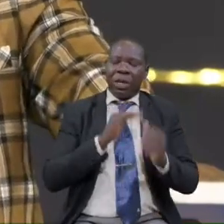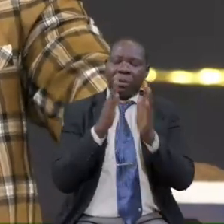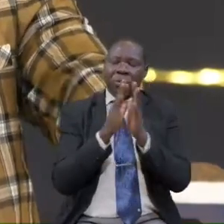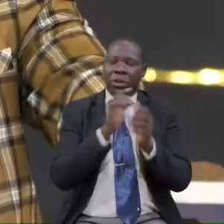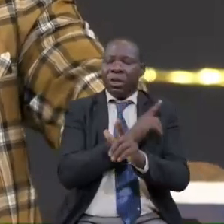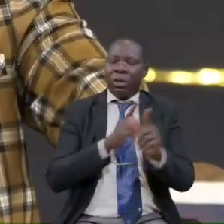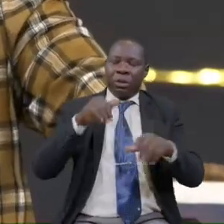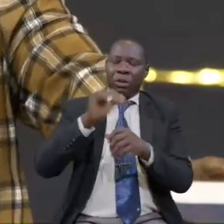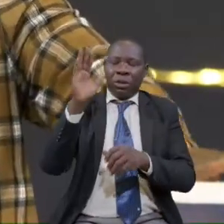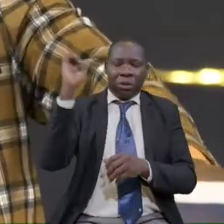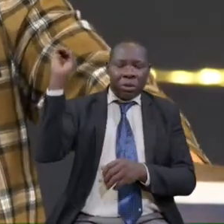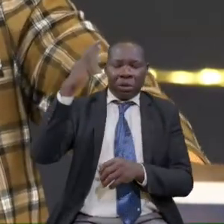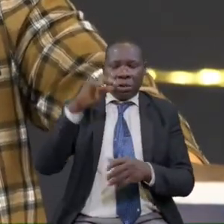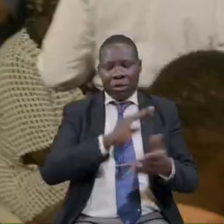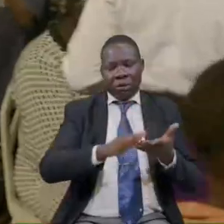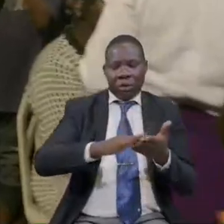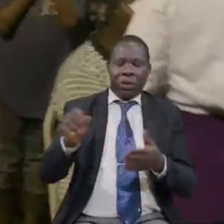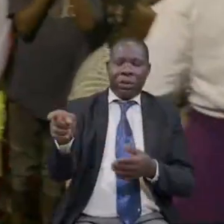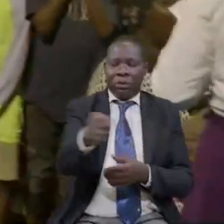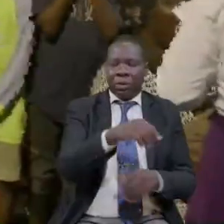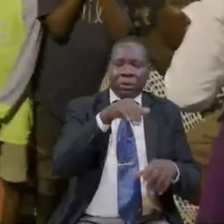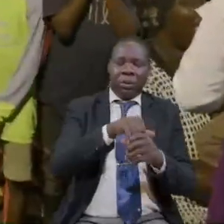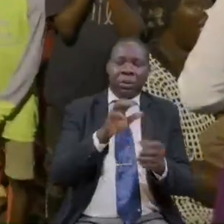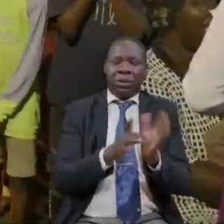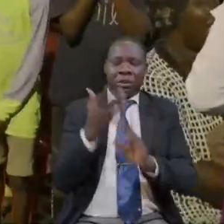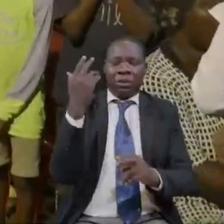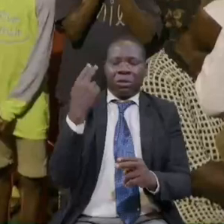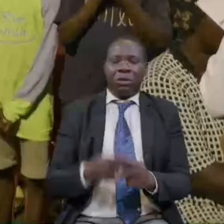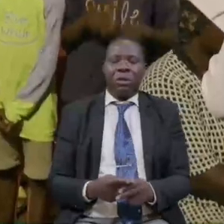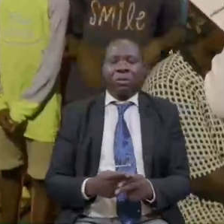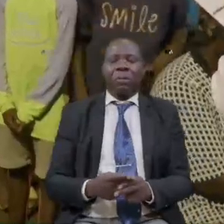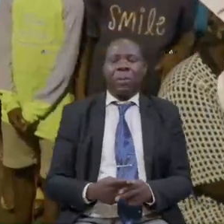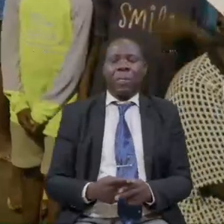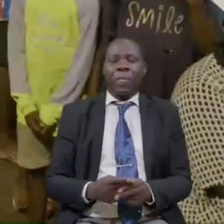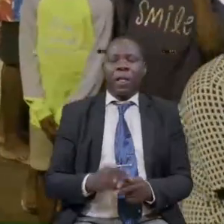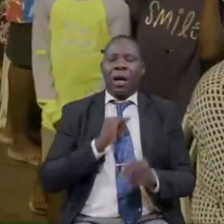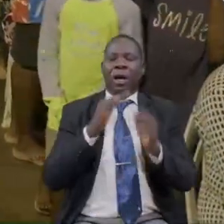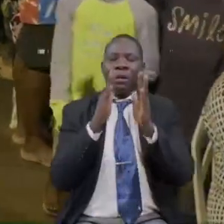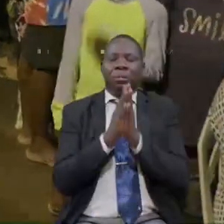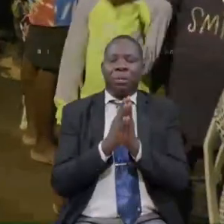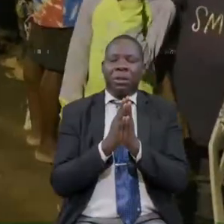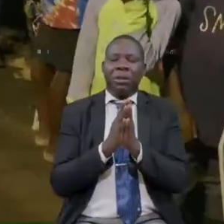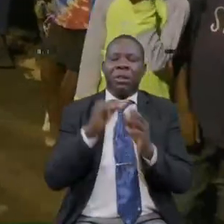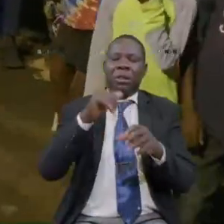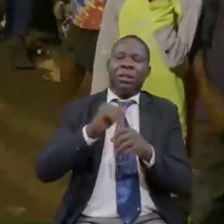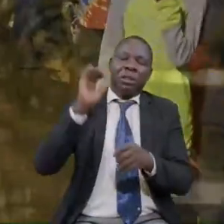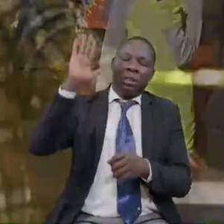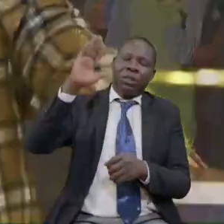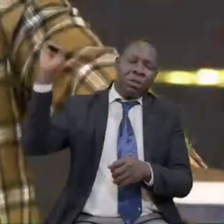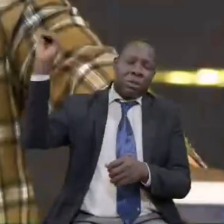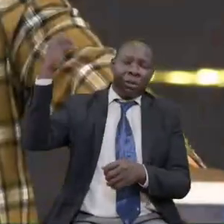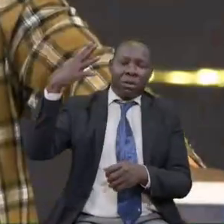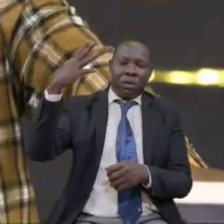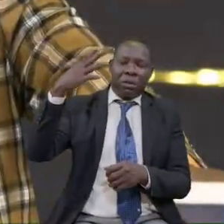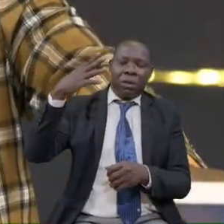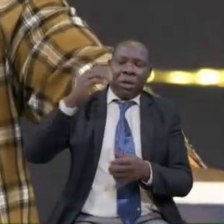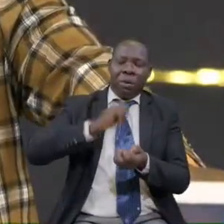grâce, pardonne-leur au nom de Jésus. Je prie que dans ta grâce,